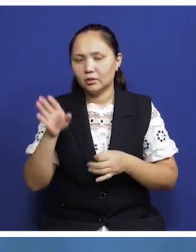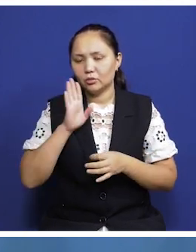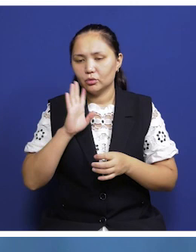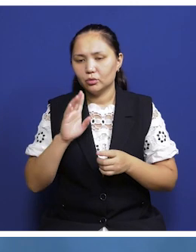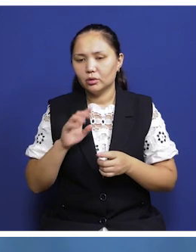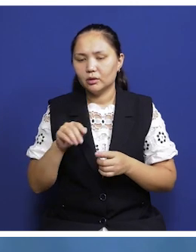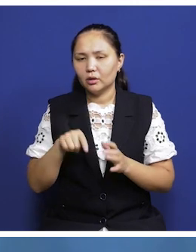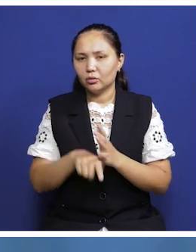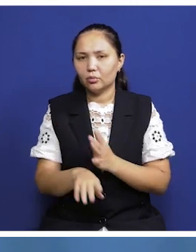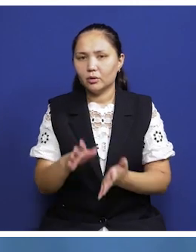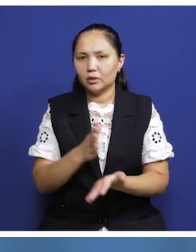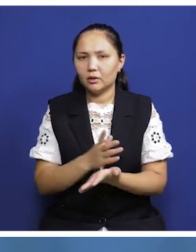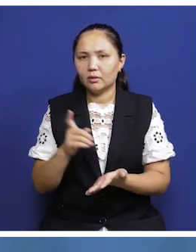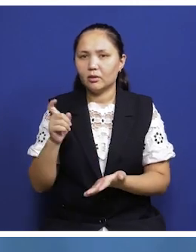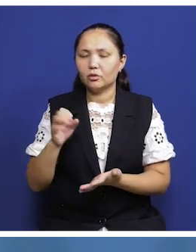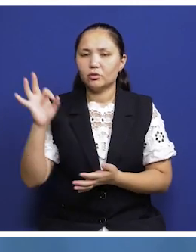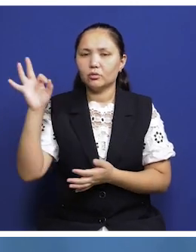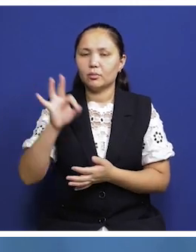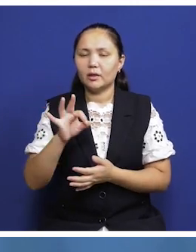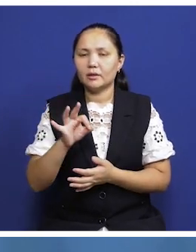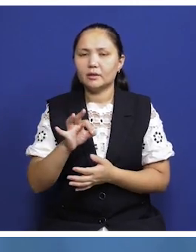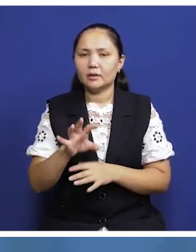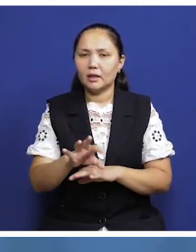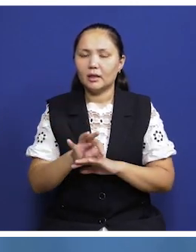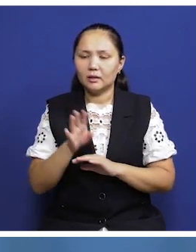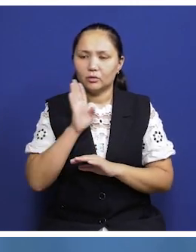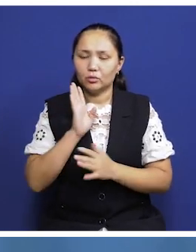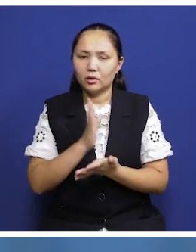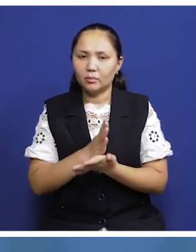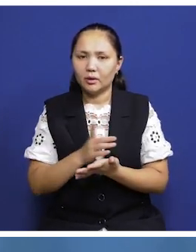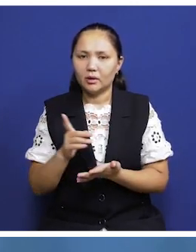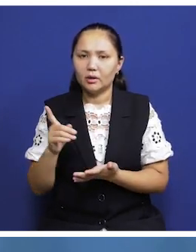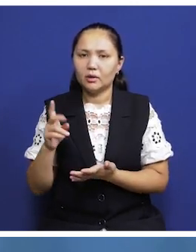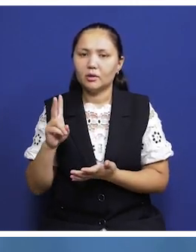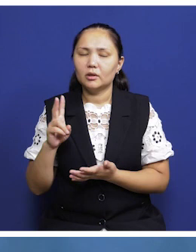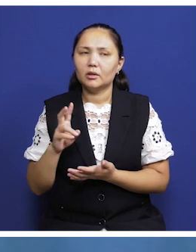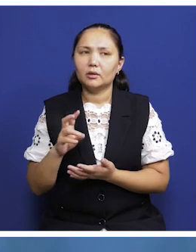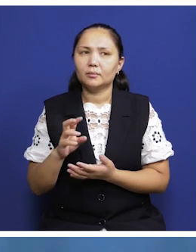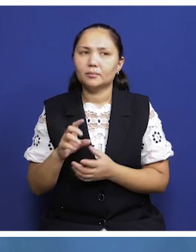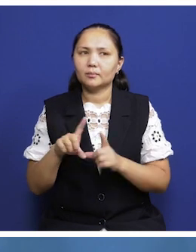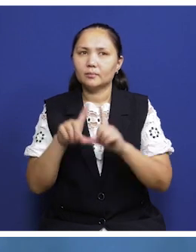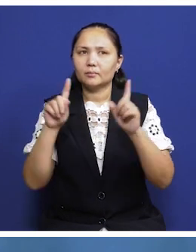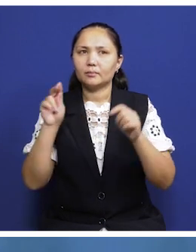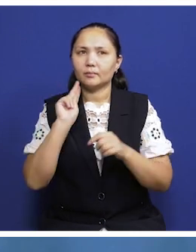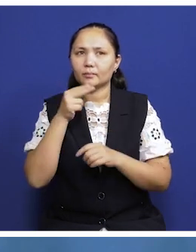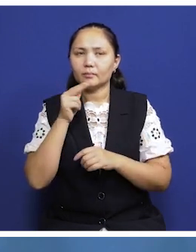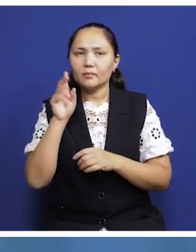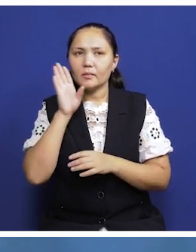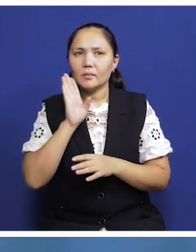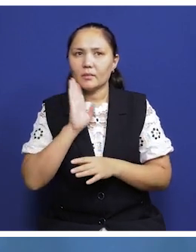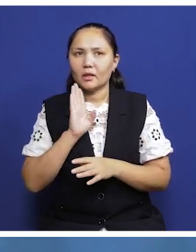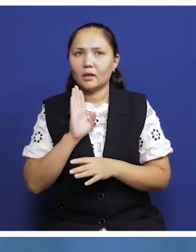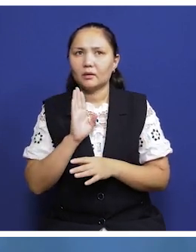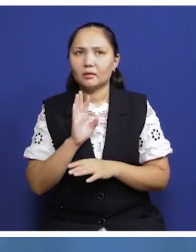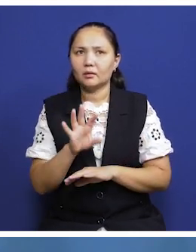біз 100% қамтамасыз етпейміз. Сол жерде 24 сағат орталықтандырылған сапалы ауыз сумен қамтамасыз етуге